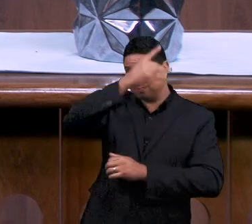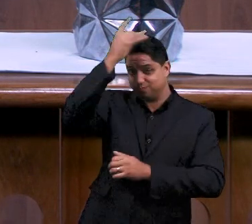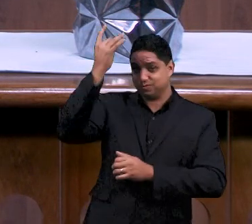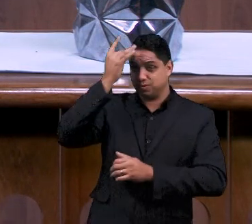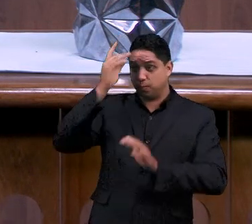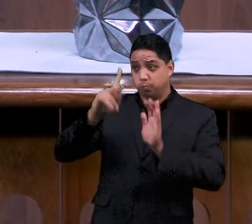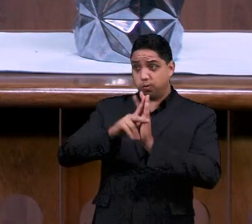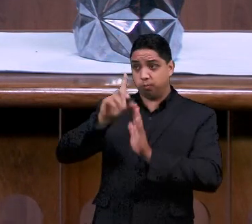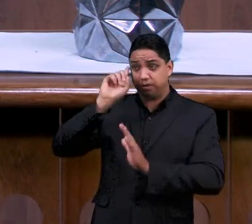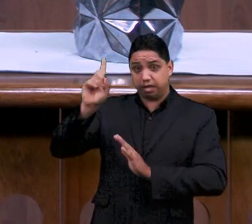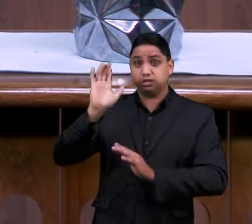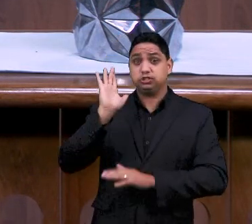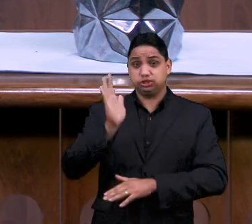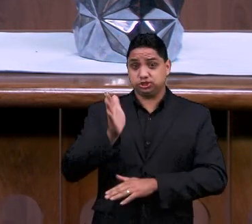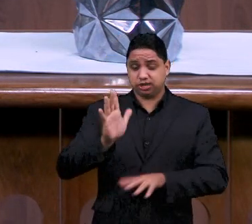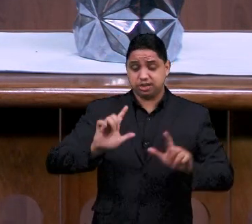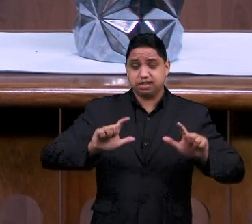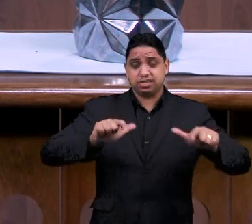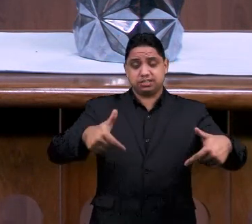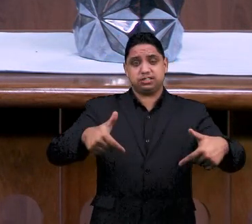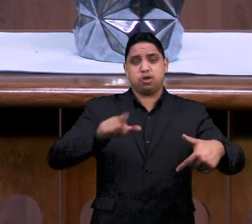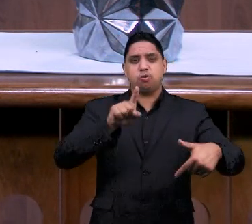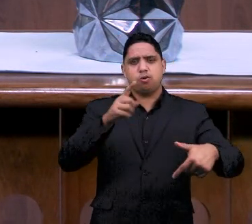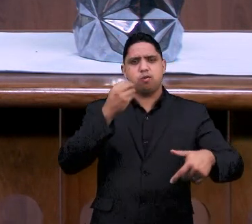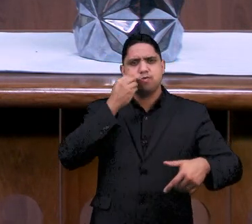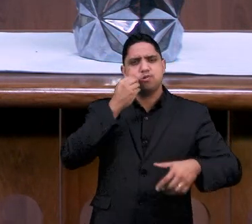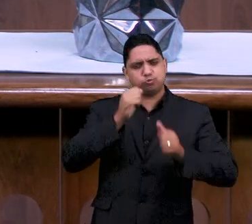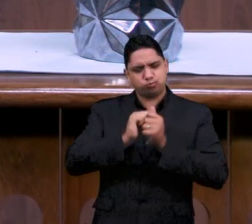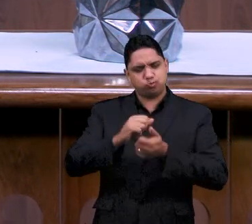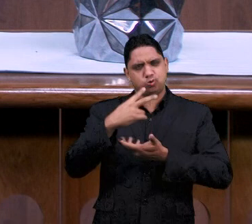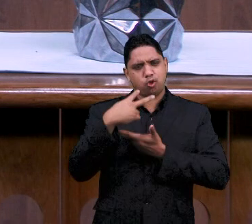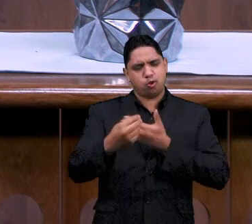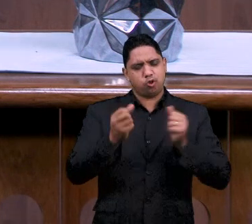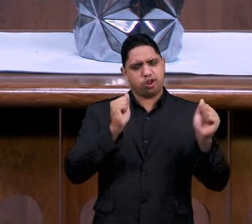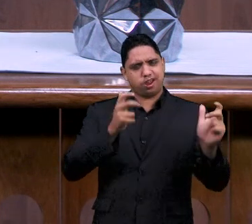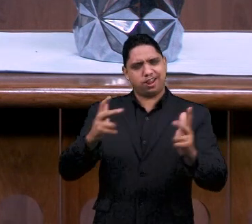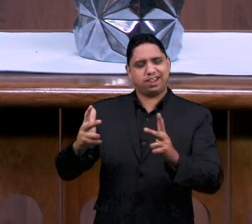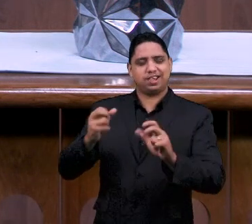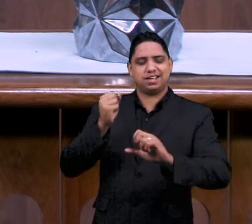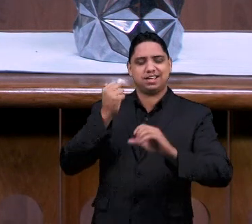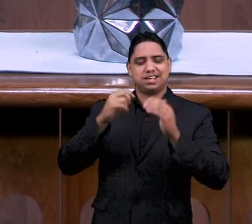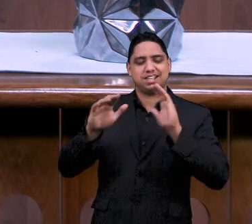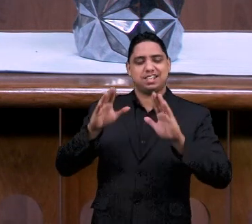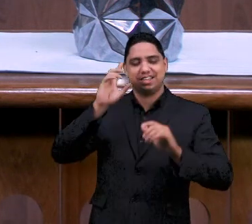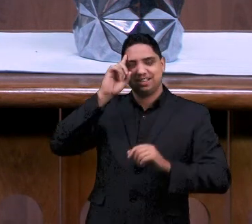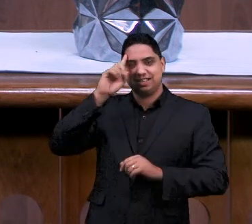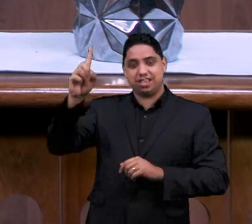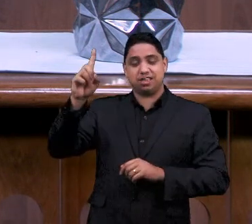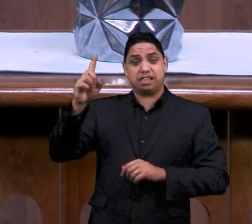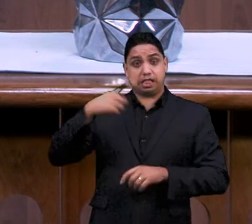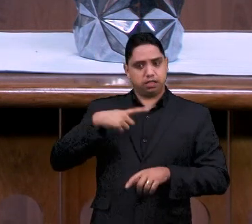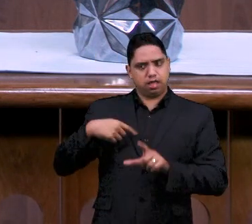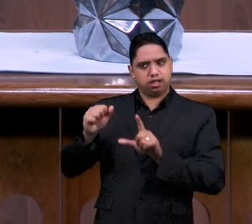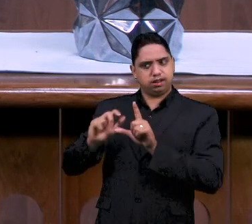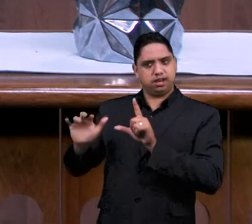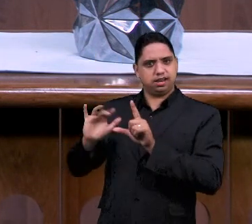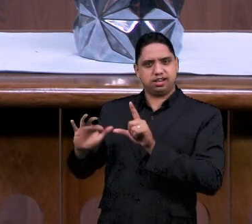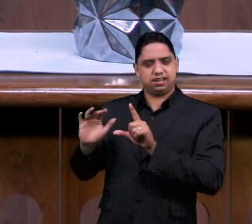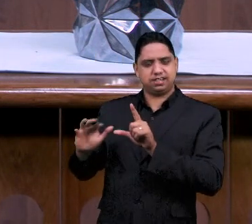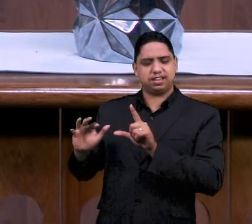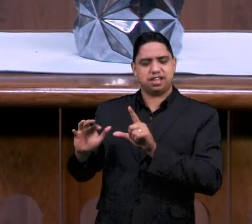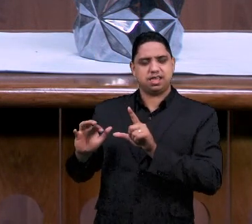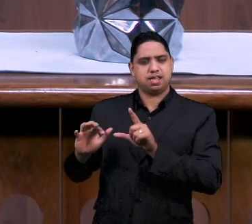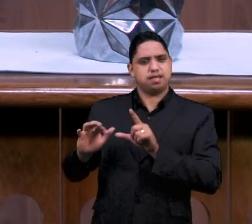Dieu agit déjà. Vous avez l'opportunité de chanter, de participer de ce moment. La lettre de la louange sera publiée à